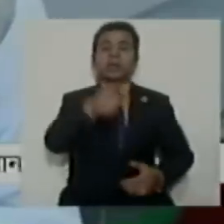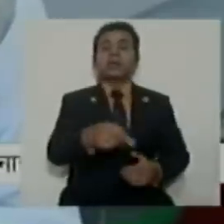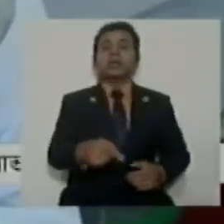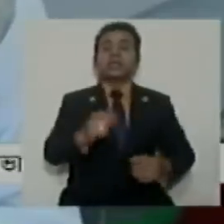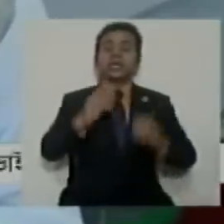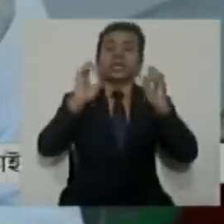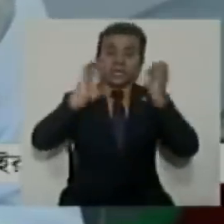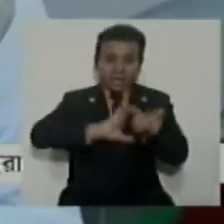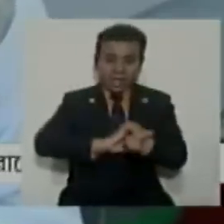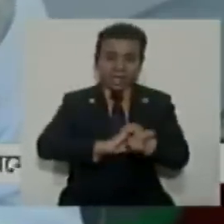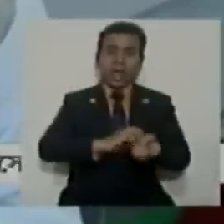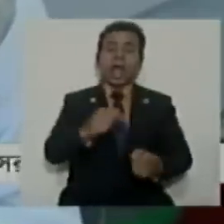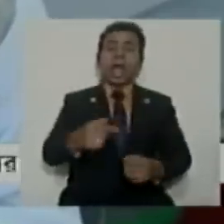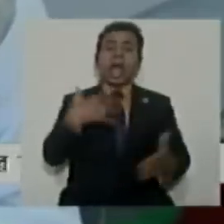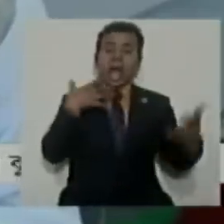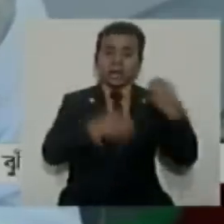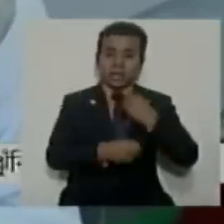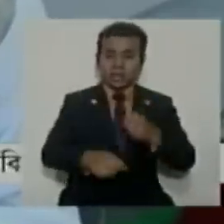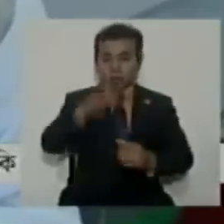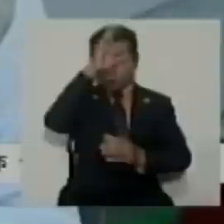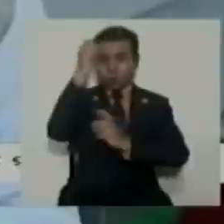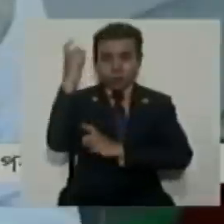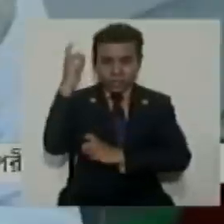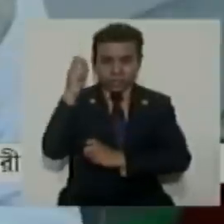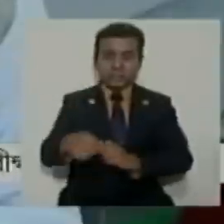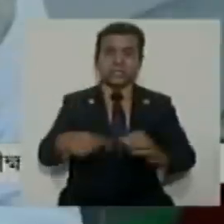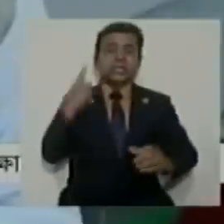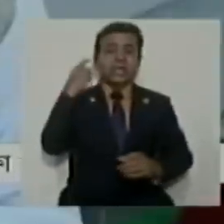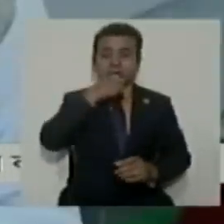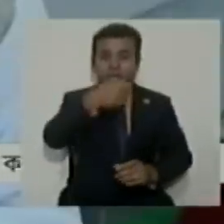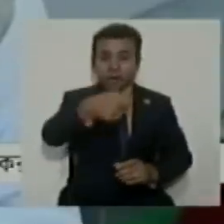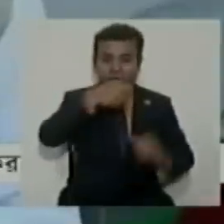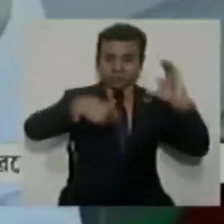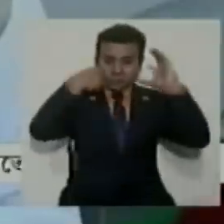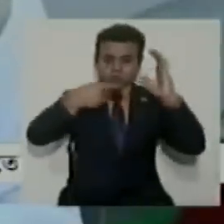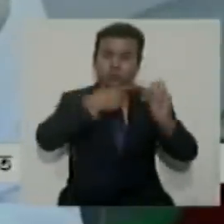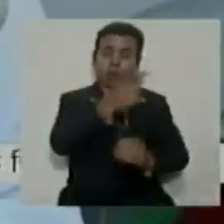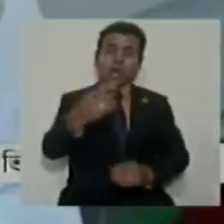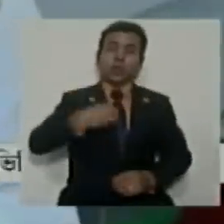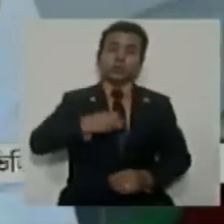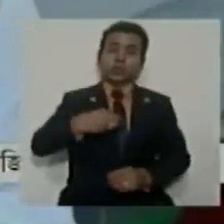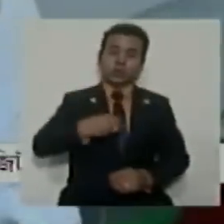সকলকে ঘরে রাখার ব্যবস্থা নিন যা মাননীয় প্রধানমন্ত্রী বলে আসছে।